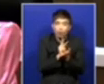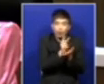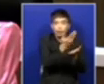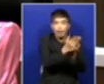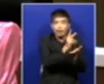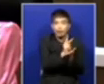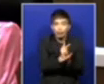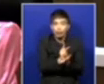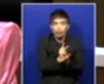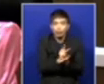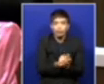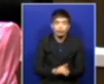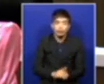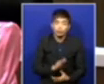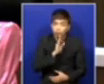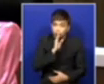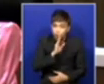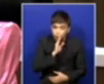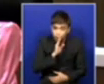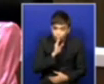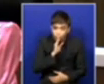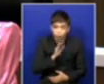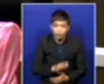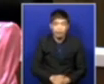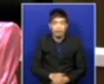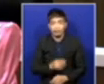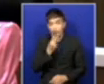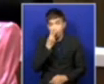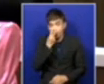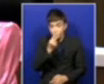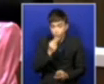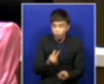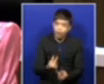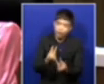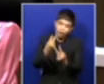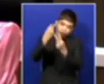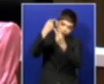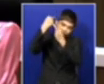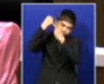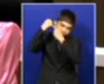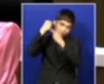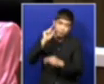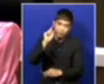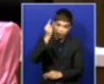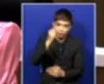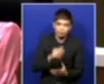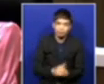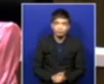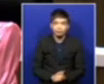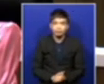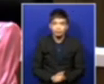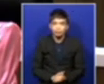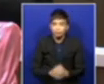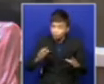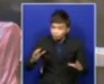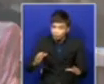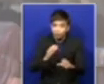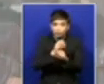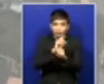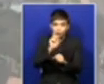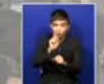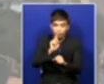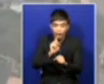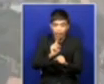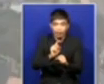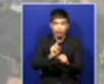นตร์เรื่องนี้จะไม่เกิดขึ้นเลยนะท่านประธานครับถ้าเกิดท่านฉายภาพกลับไปนะครับท่านประธานที่เคารพครับปรากฏว่าวินัยการ